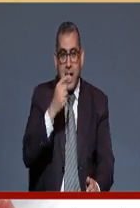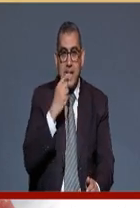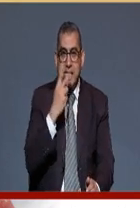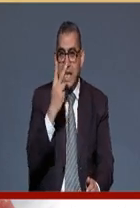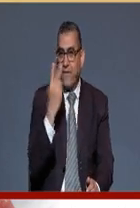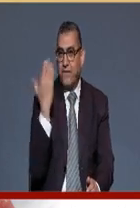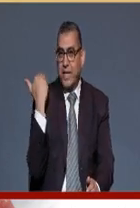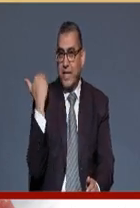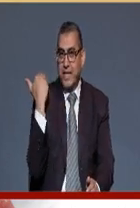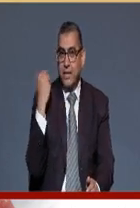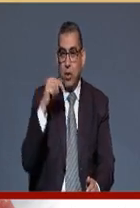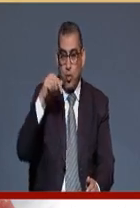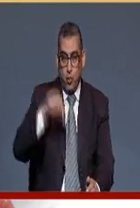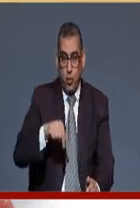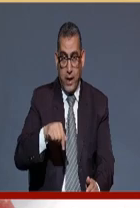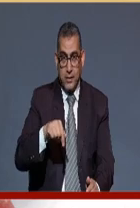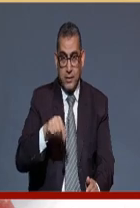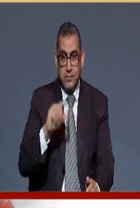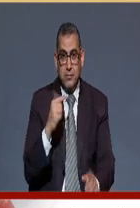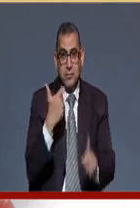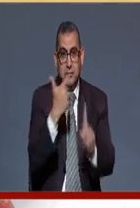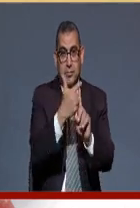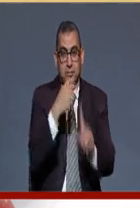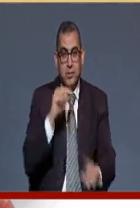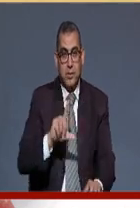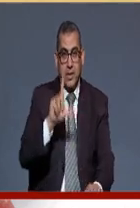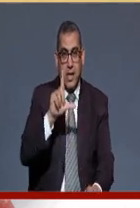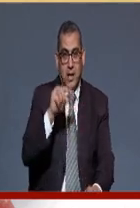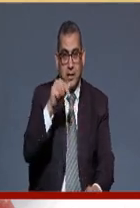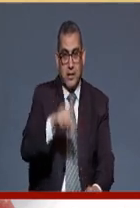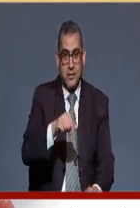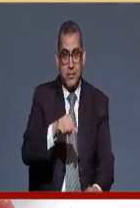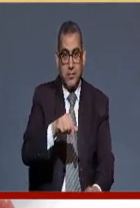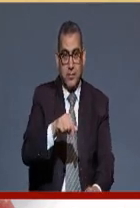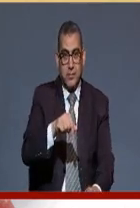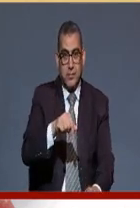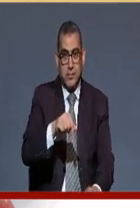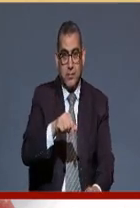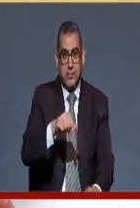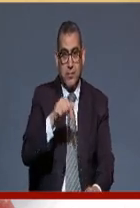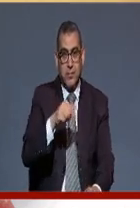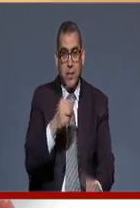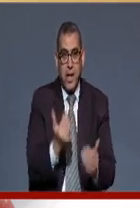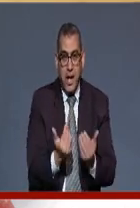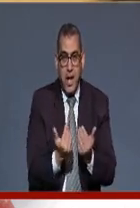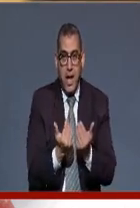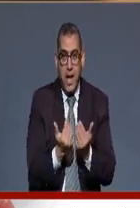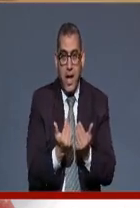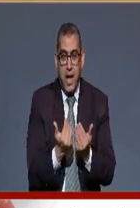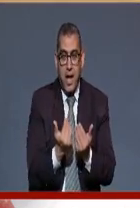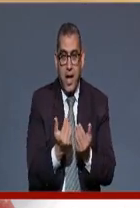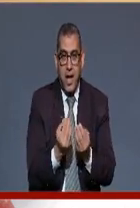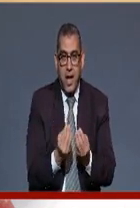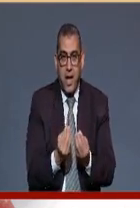السابقين. الآن السيد الرئيس الآن يقوم بتسليم